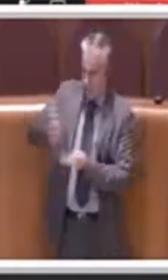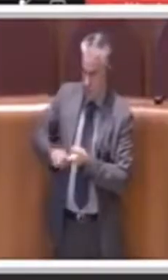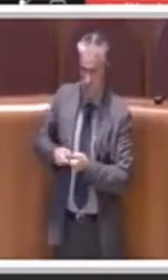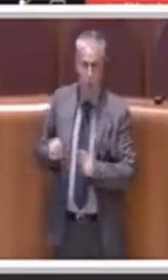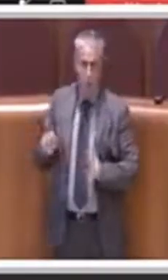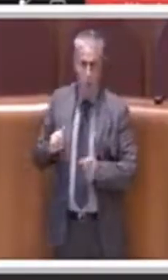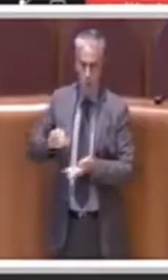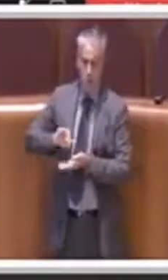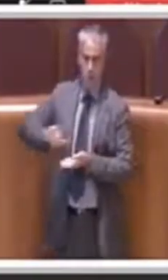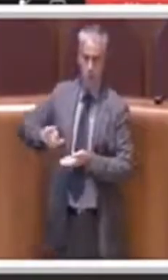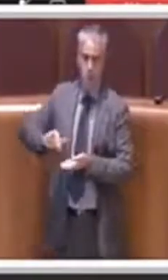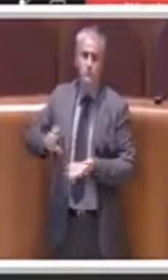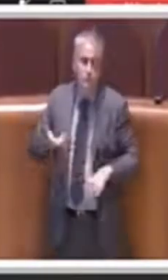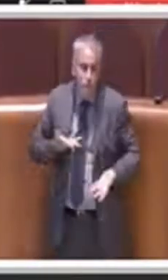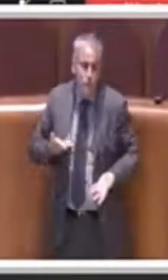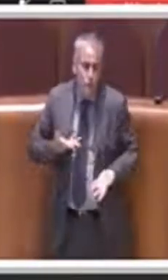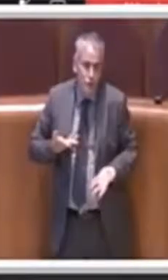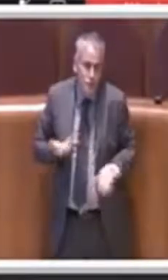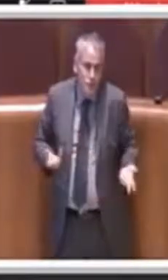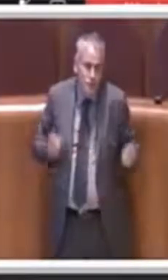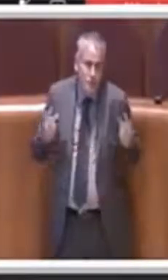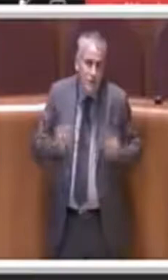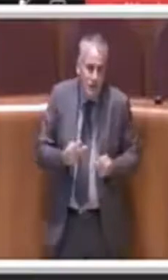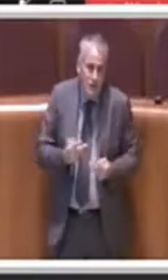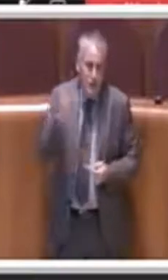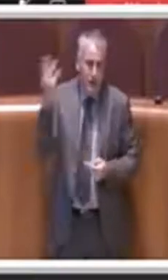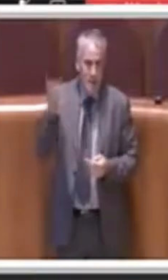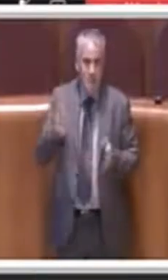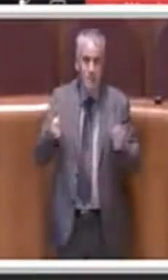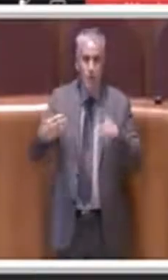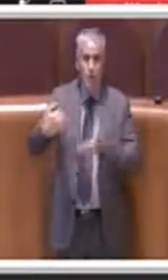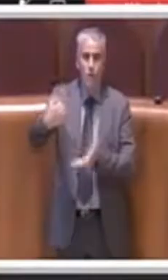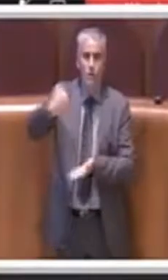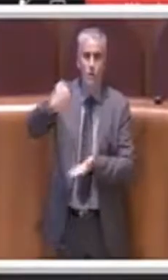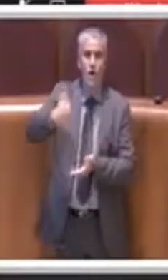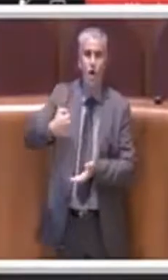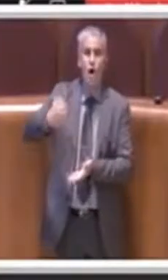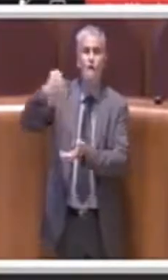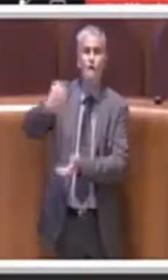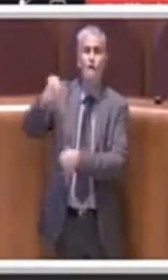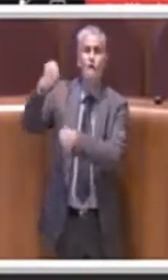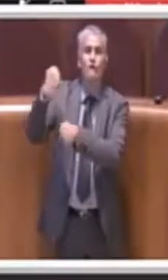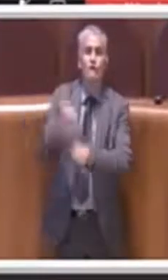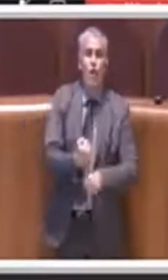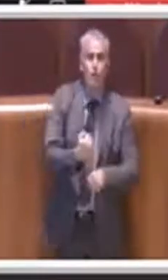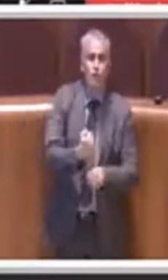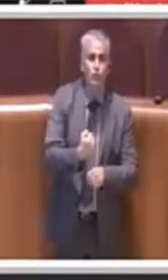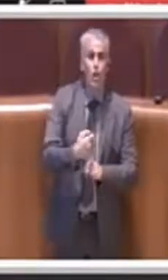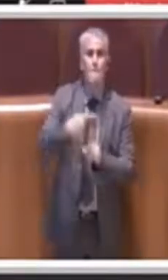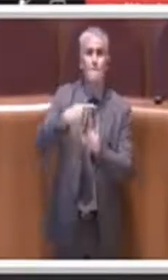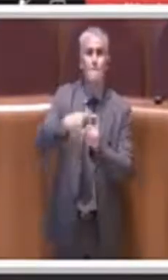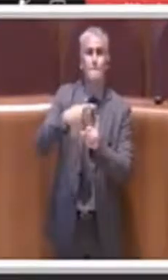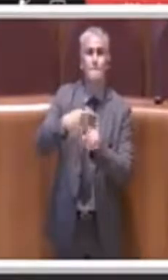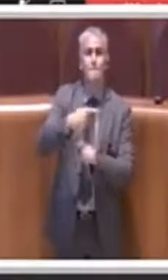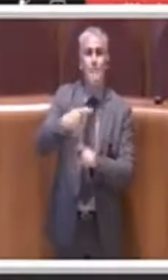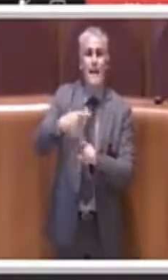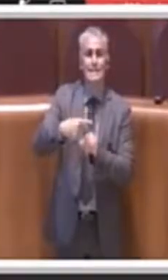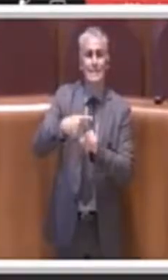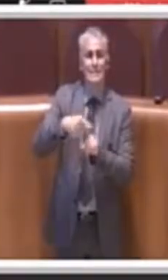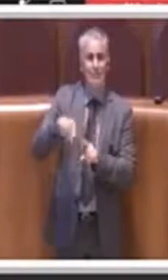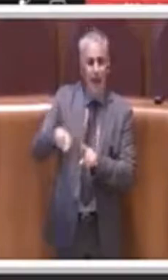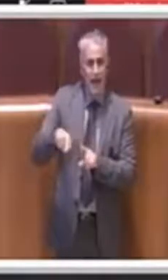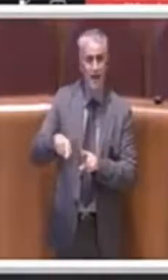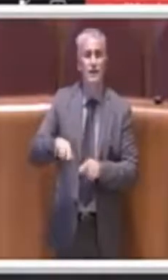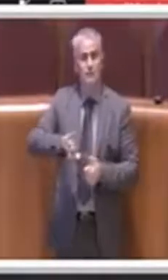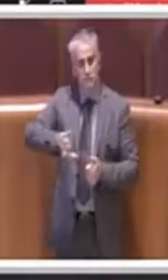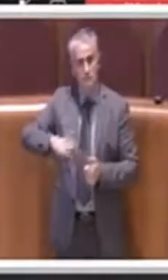a, pensiamo soltanto a determinati contenitori nel bilancio come il fondo passività potenziali che o altri. Categorie,